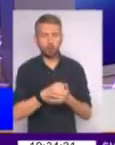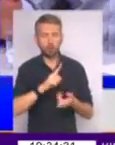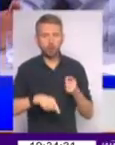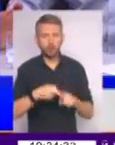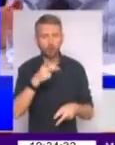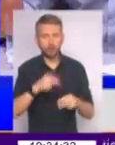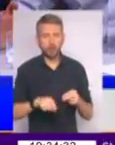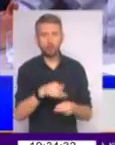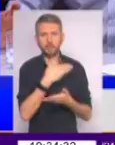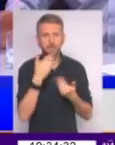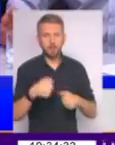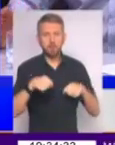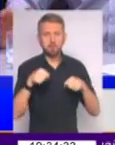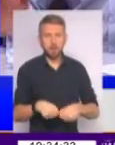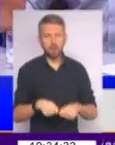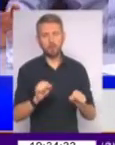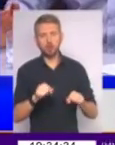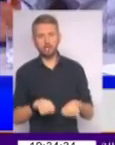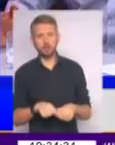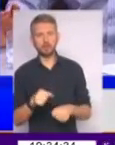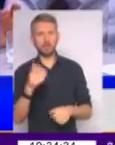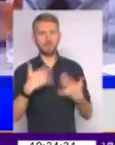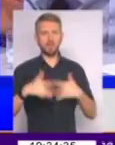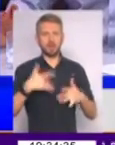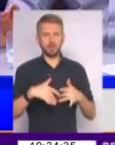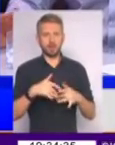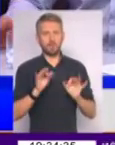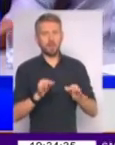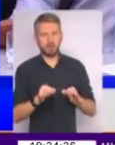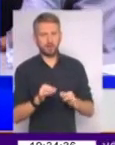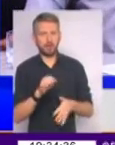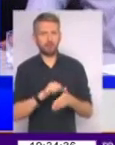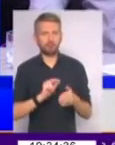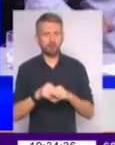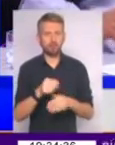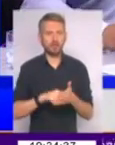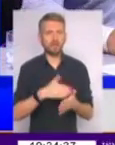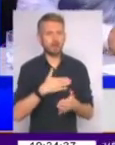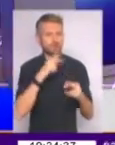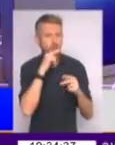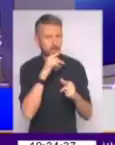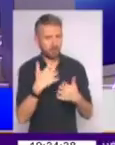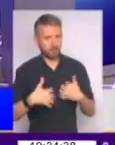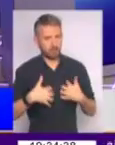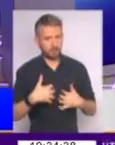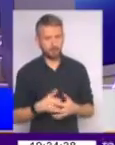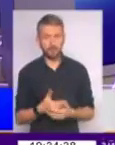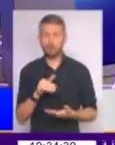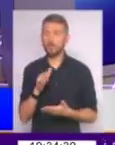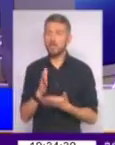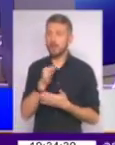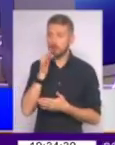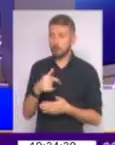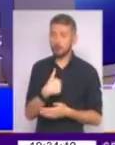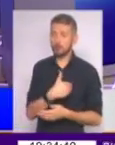і можливості виправдання через наші можливі поспішні помилки. Дякую. Якщо є у вас відповідь, і я